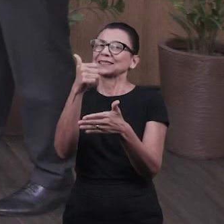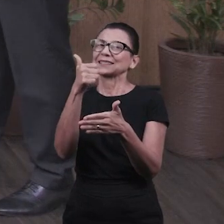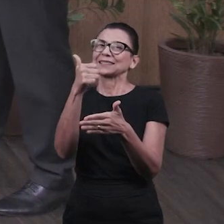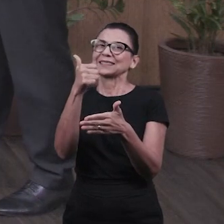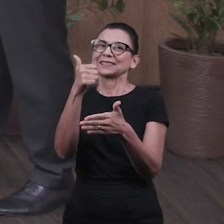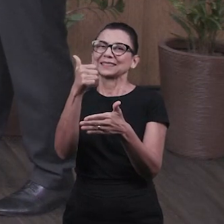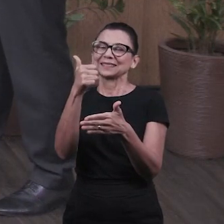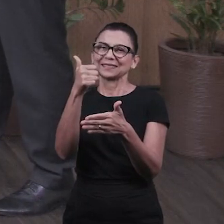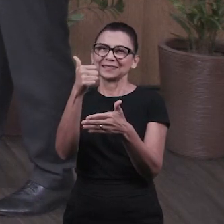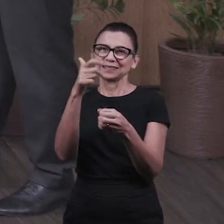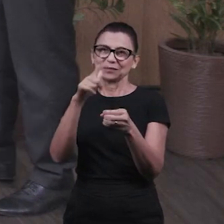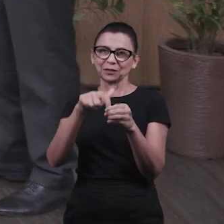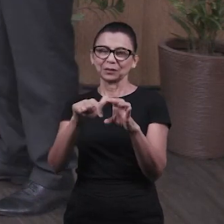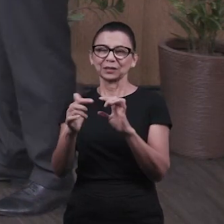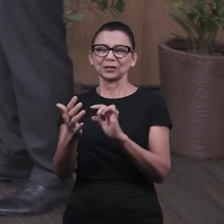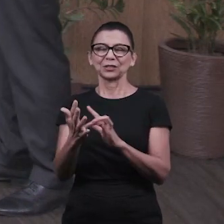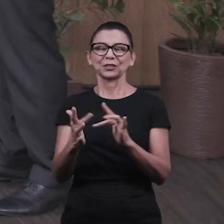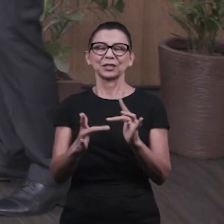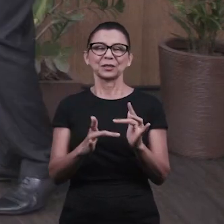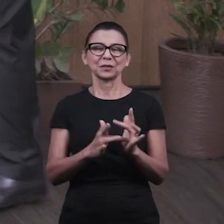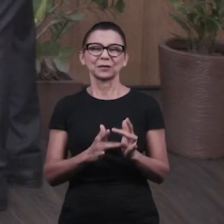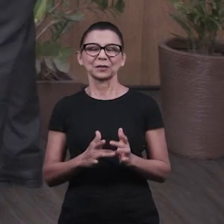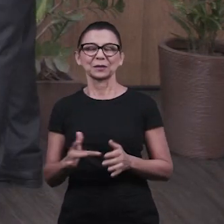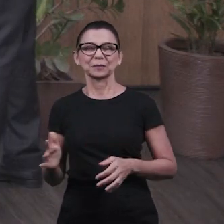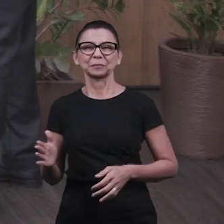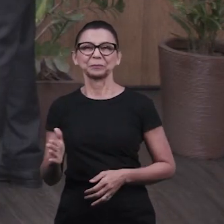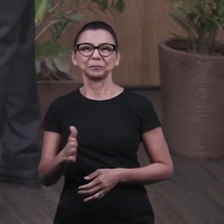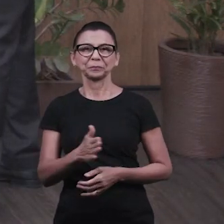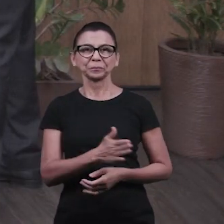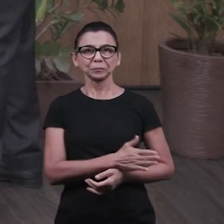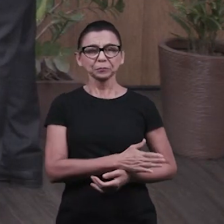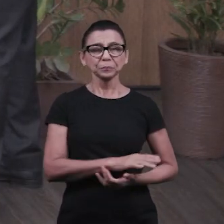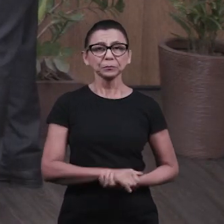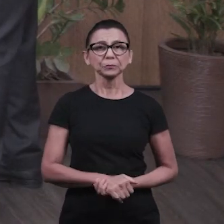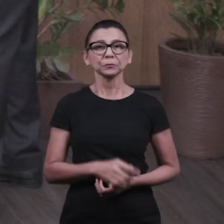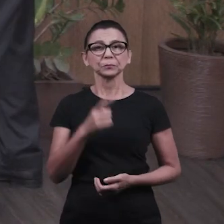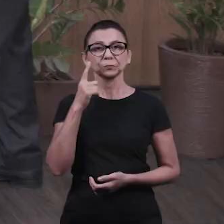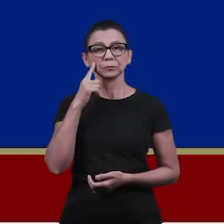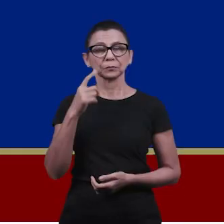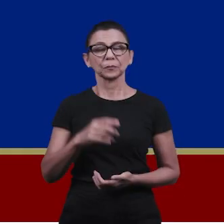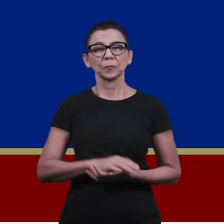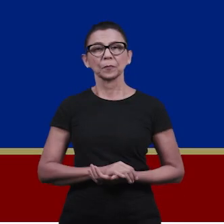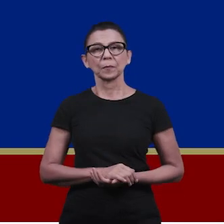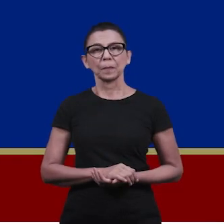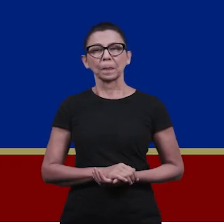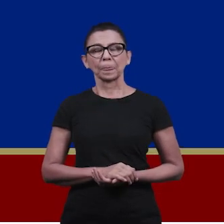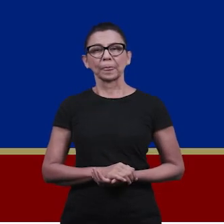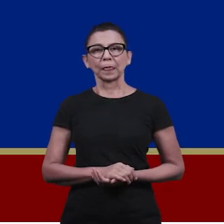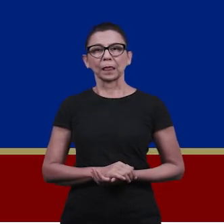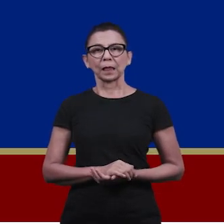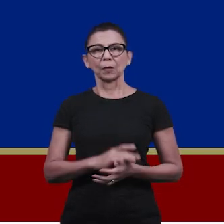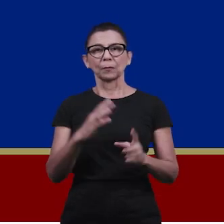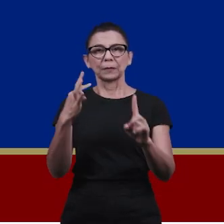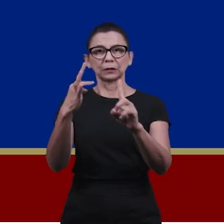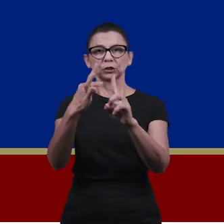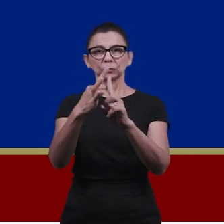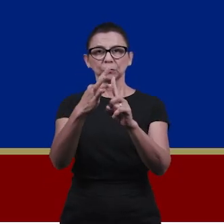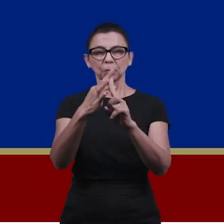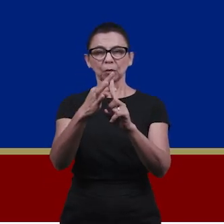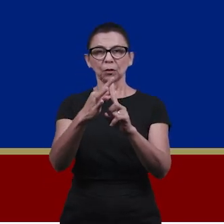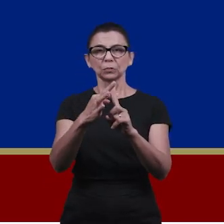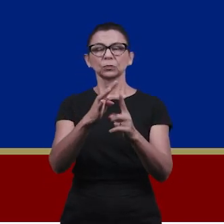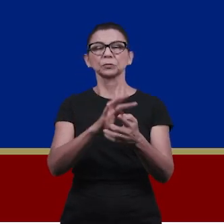s'apostatent de la foi. Ce qui est décrit dans la première lettre à Timothée, chapitre 4, verset 1. Dans les derniers